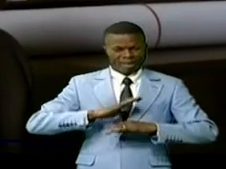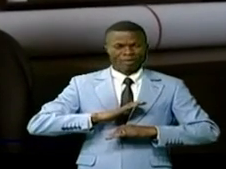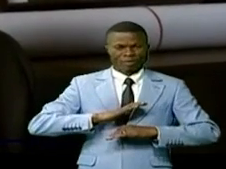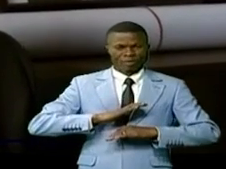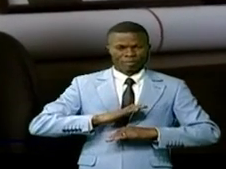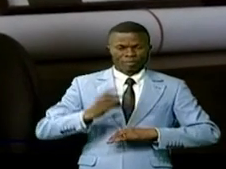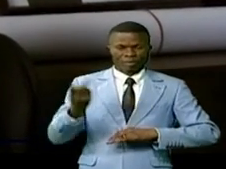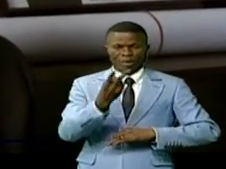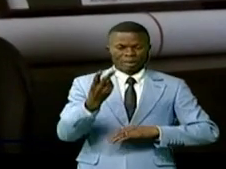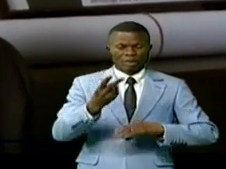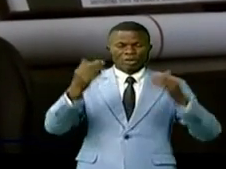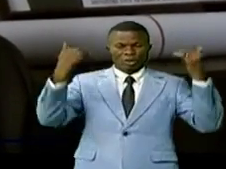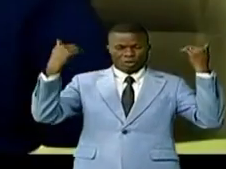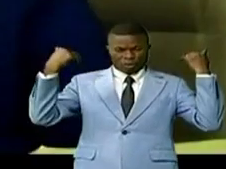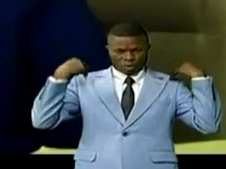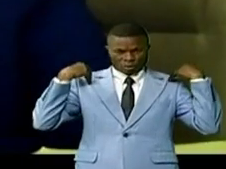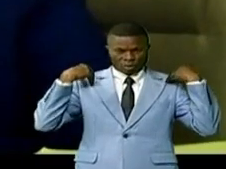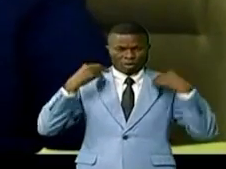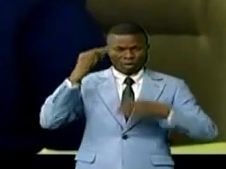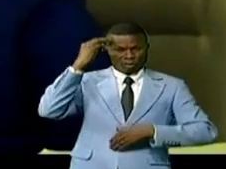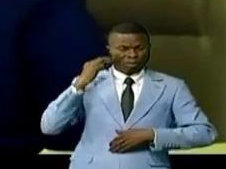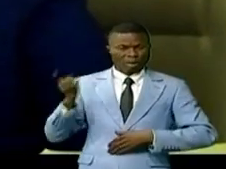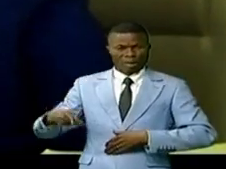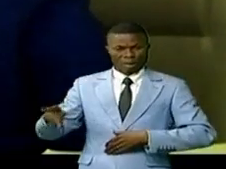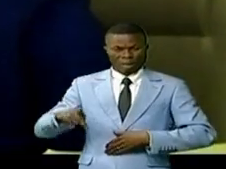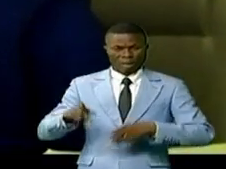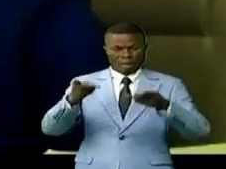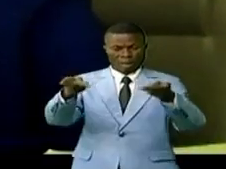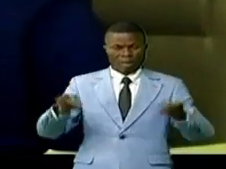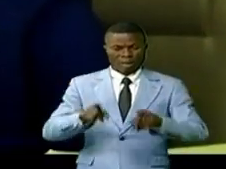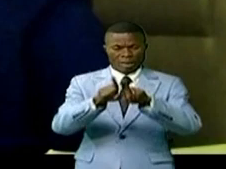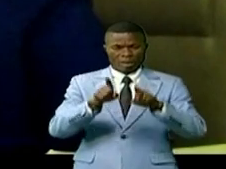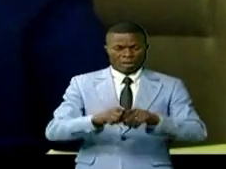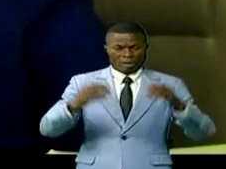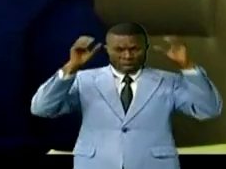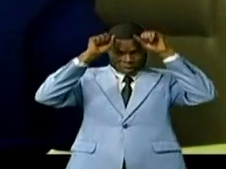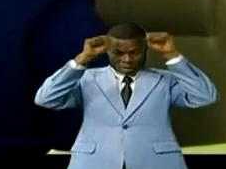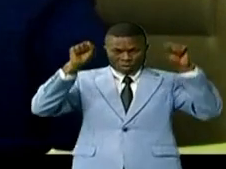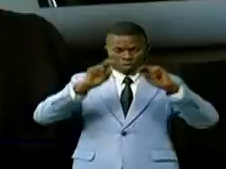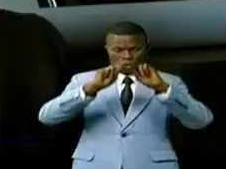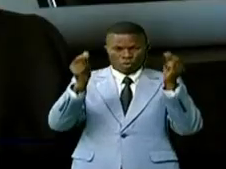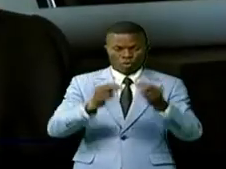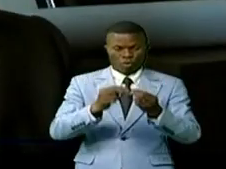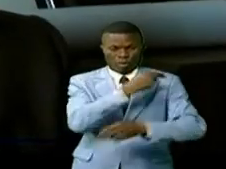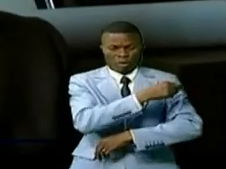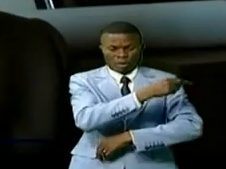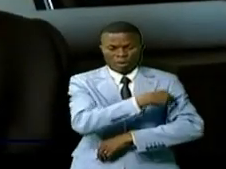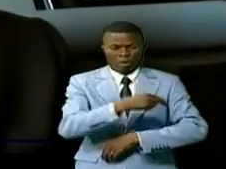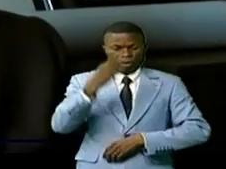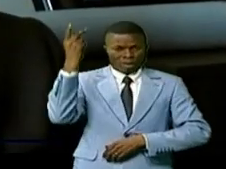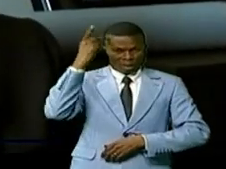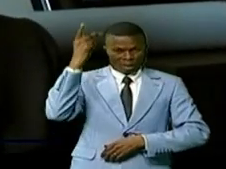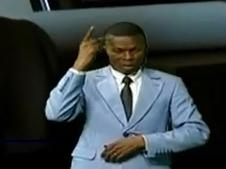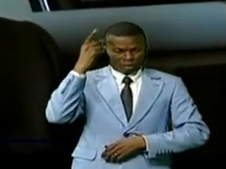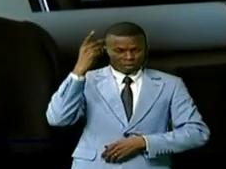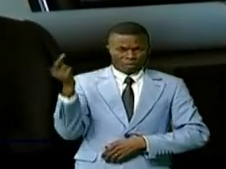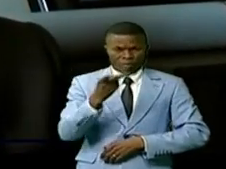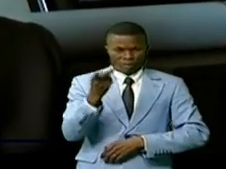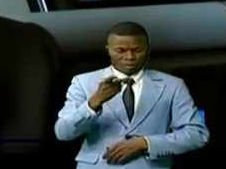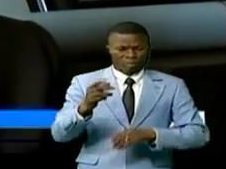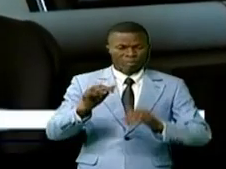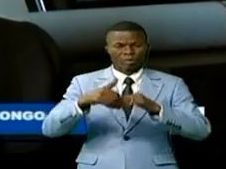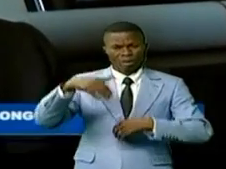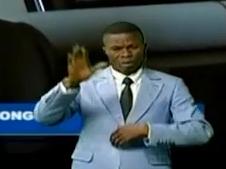des deux interlocuteurs, le ministre provincial de l'Environnement et le président de la Croix-Rouge Kinshasa, qui se sont